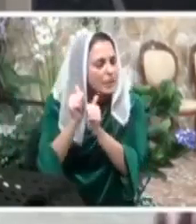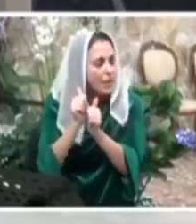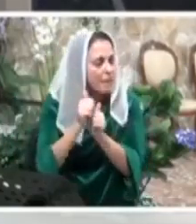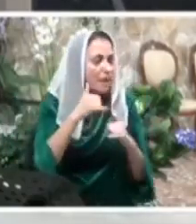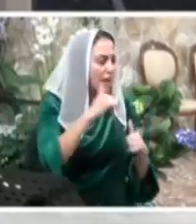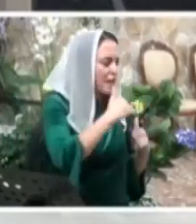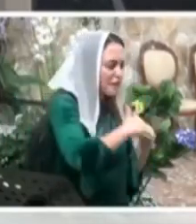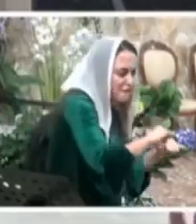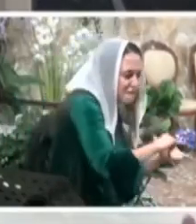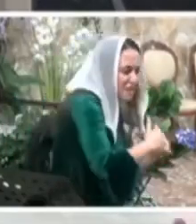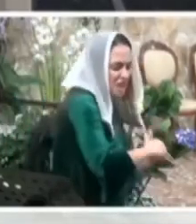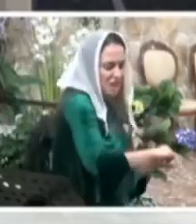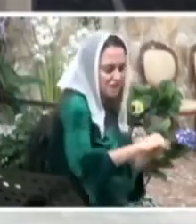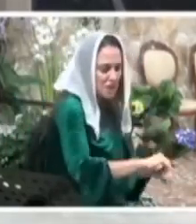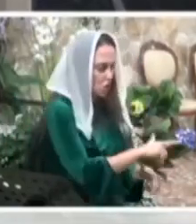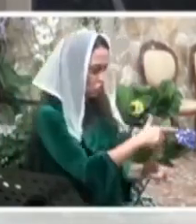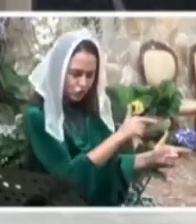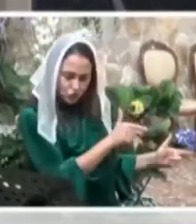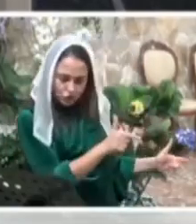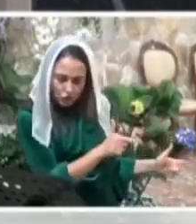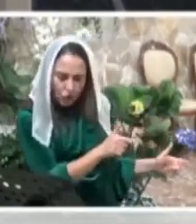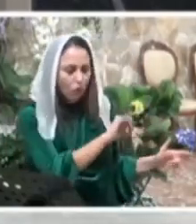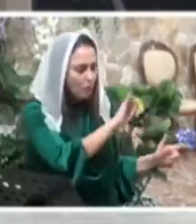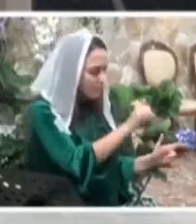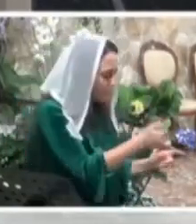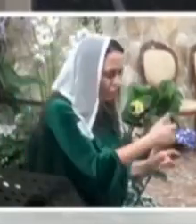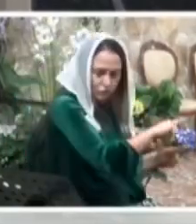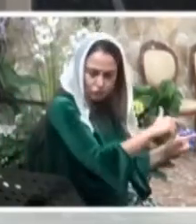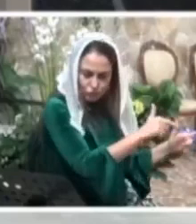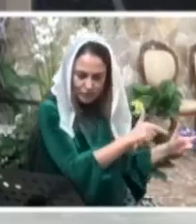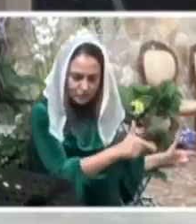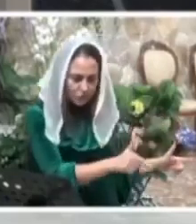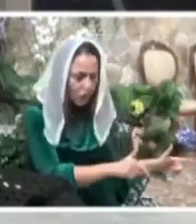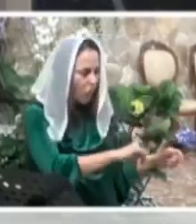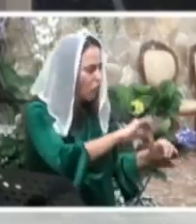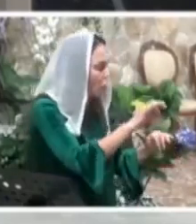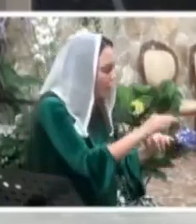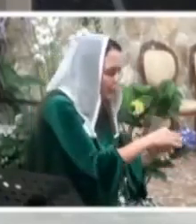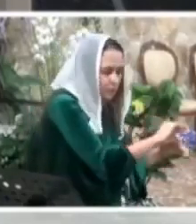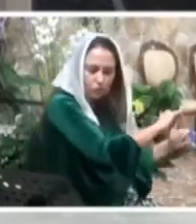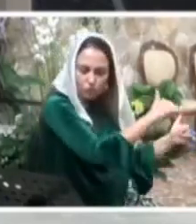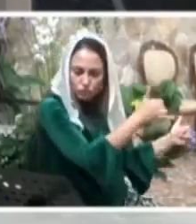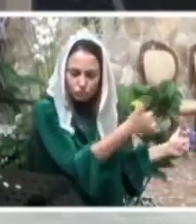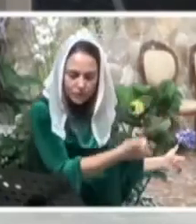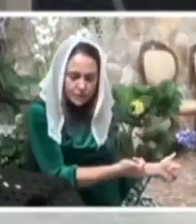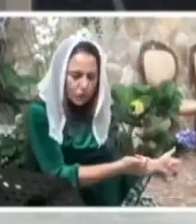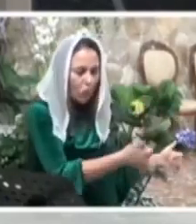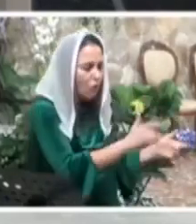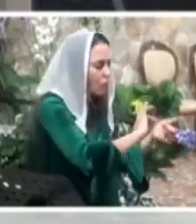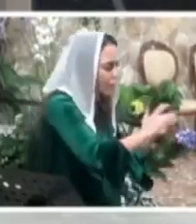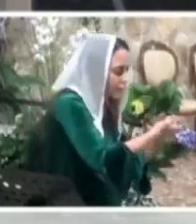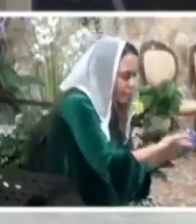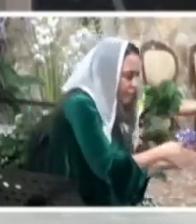figli, non c'è la moglie, non siamo online.